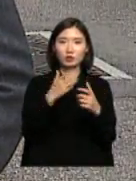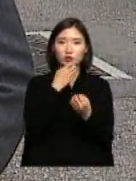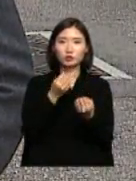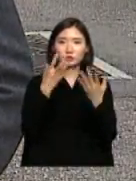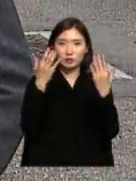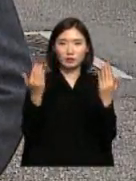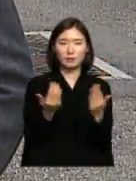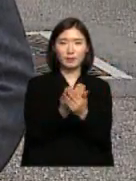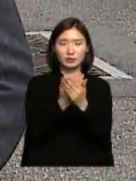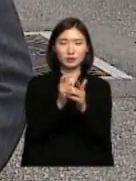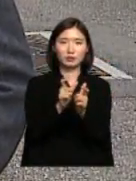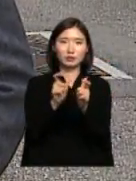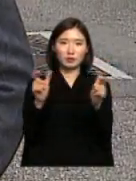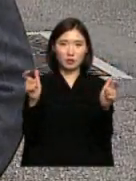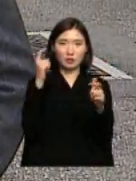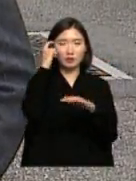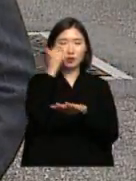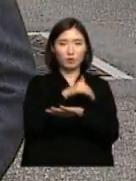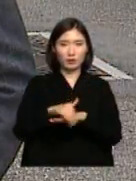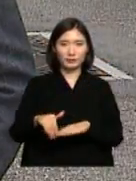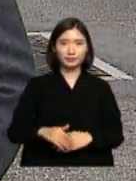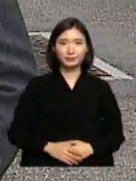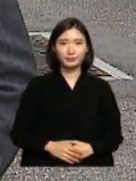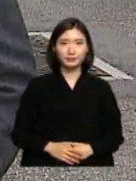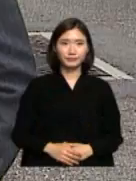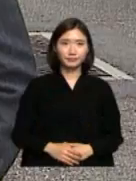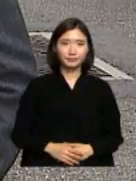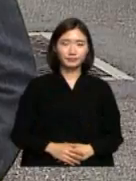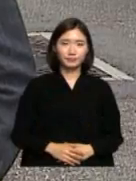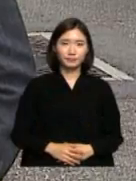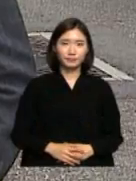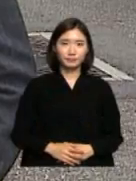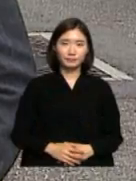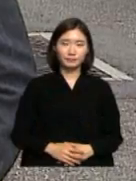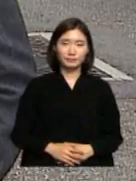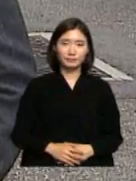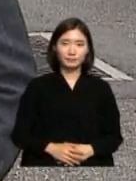축제를 활성화할 계획입니다. 빌라이브 서울경제케이블TV 박선아입니다.